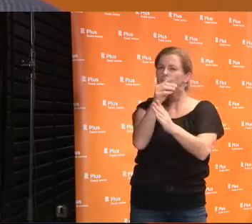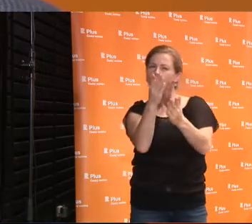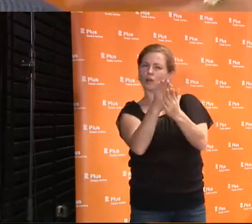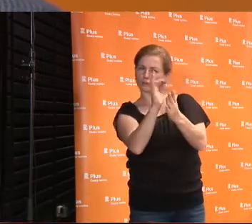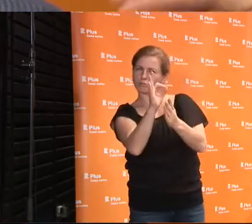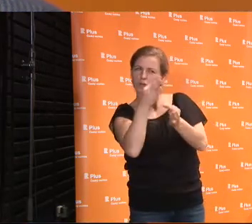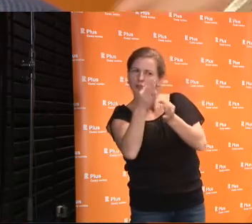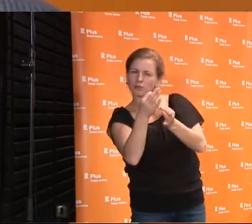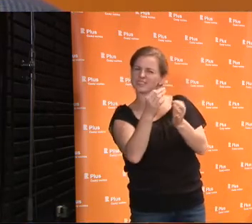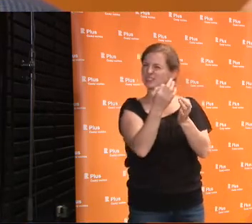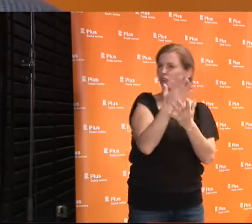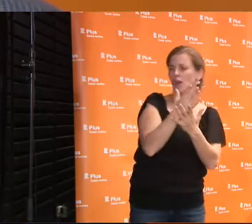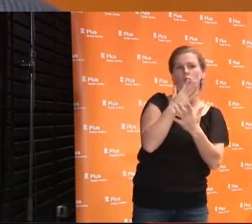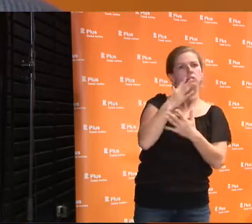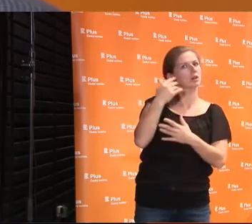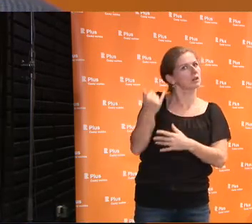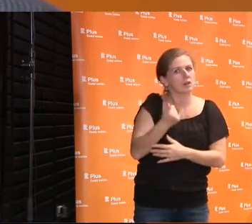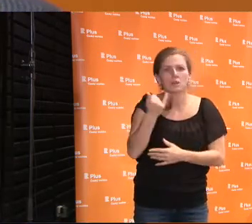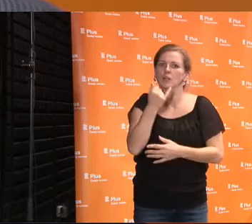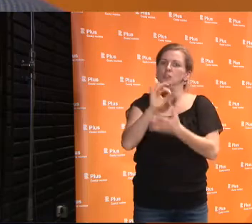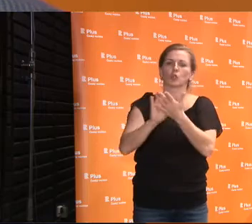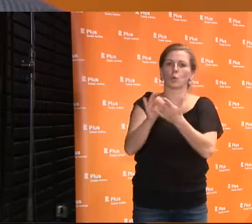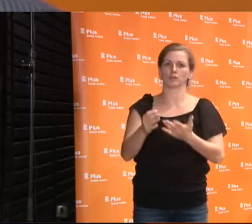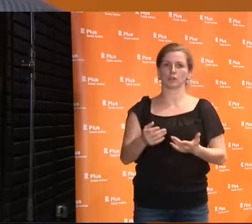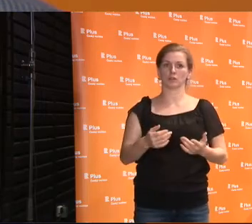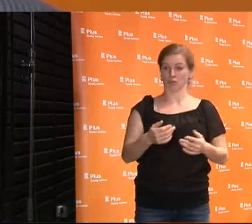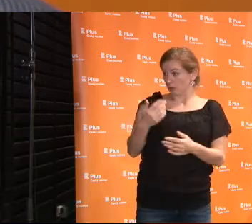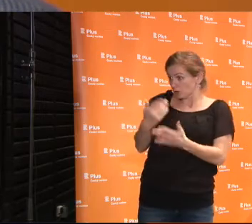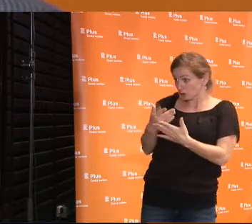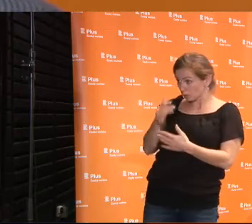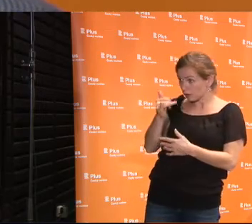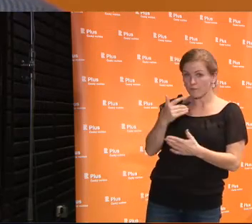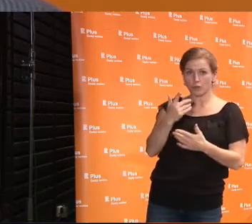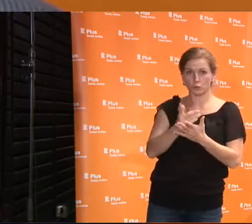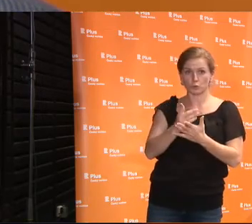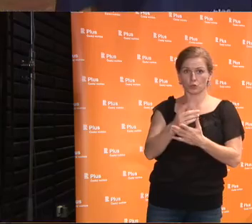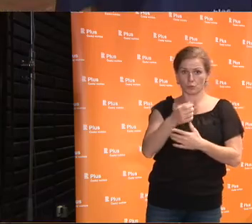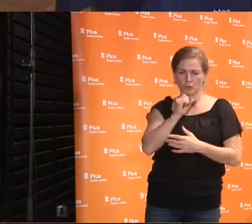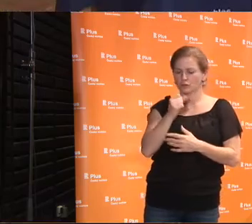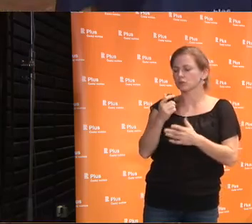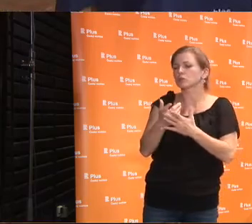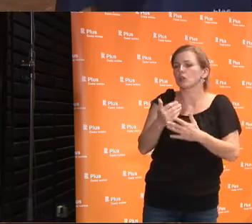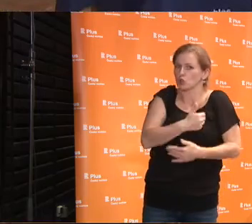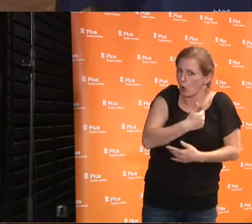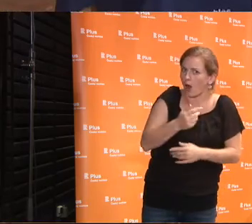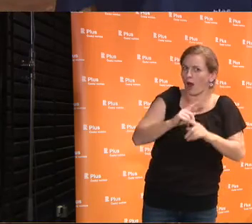dítěti. Na běžný, čili by to mělo začínat už v rodině činnostech. A samozřejmě ve škole být podpořeno. My od té školy to bohužel teď nemůžeme očekávat. A já jsem, protože